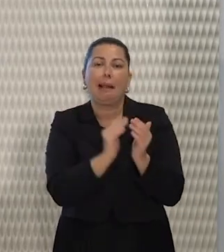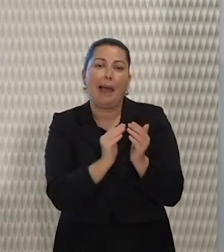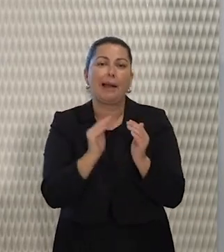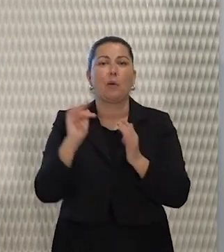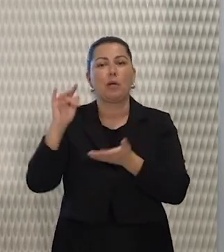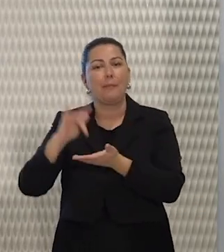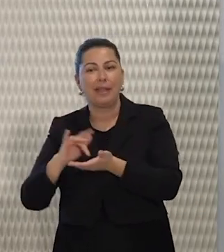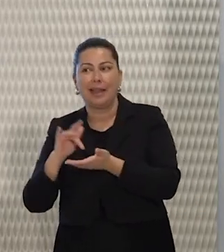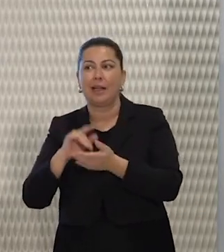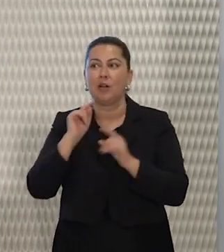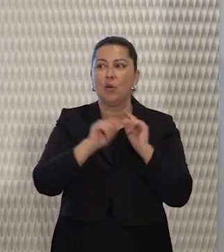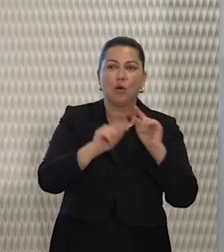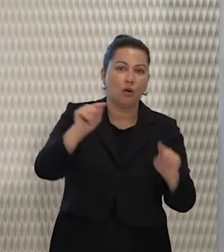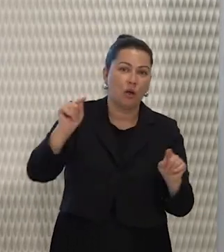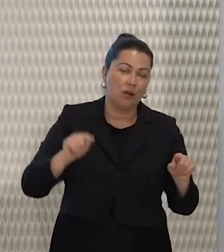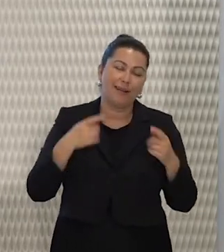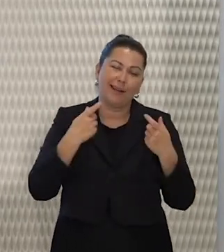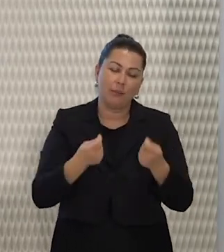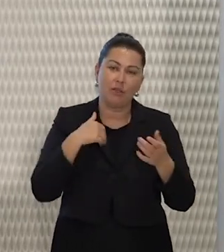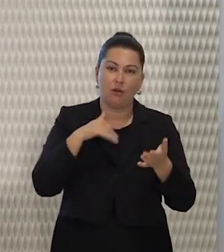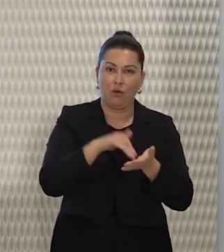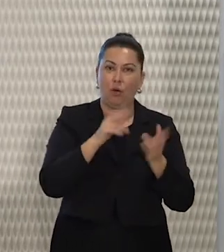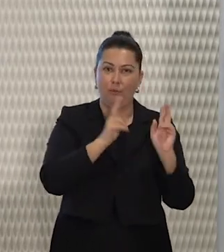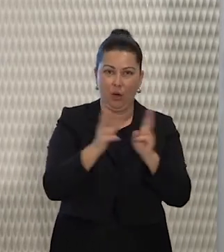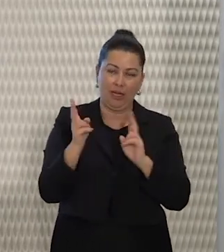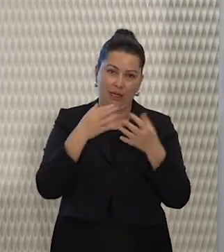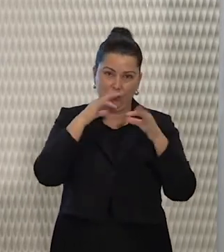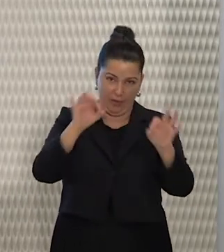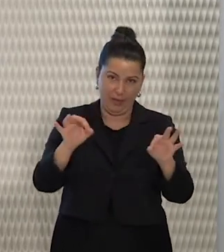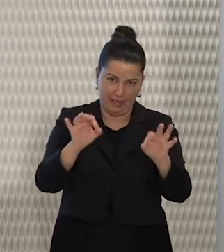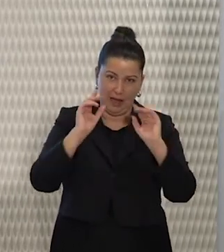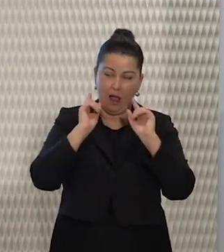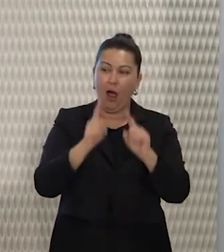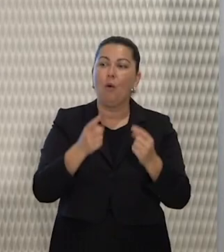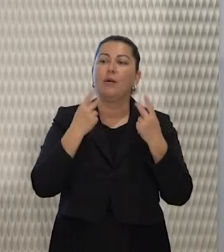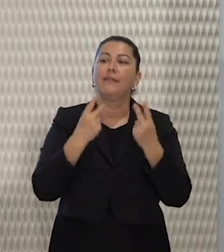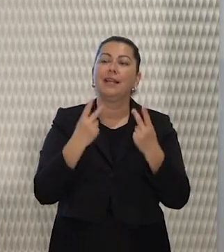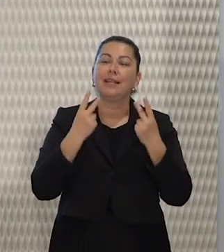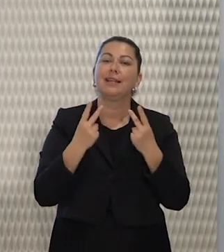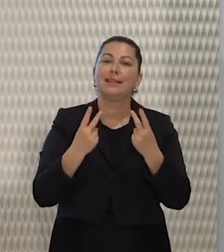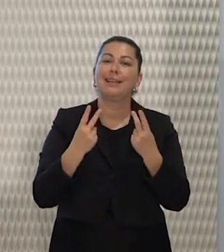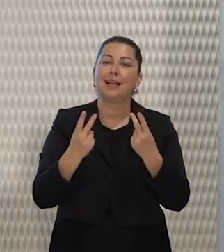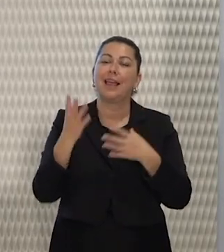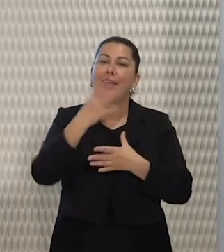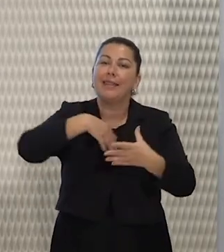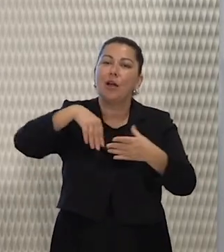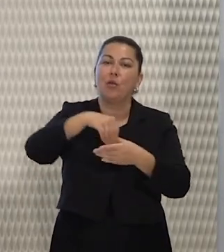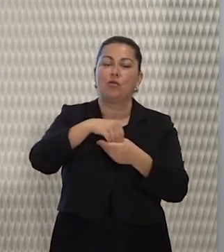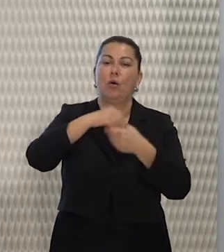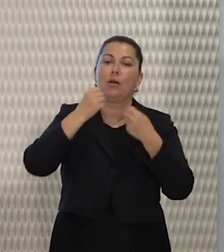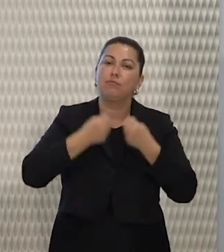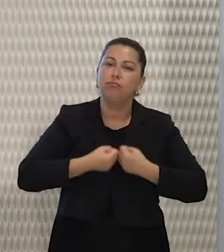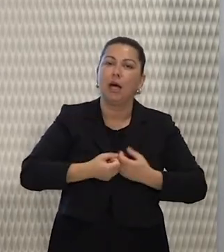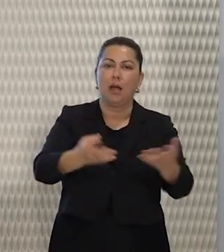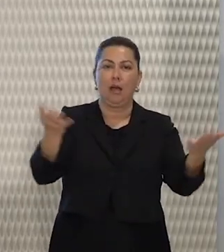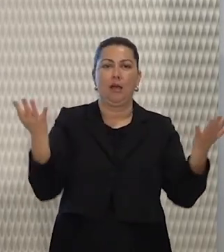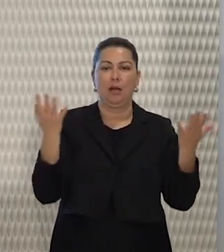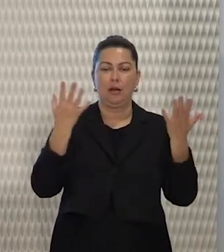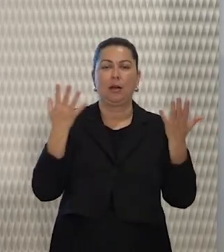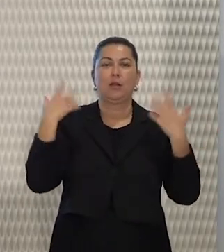Dort gibt es durchaus noch weiße Flecken. Also es geht irgendwo auch darum, die Inklusion in die Breite zu bringen, hier Angst zu